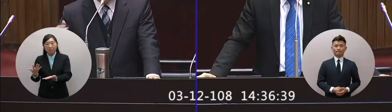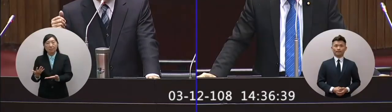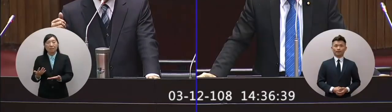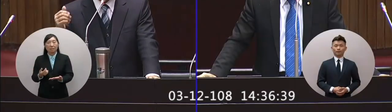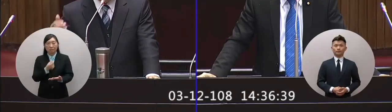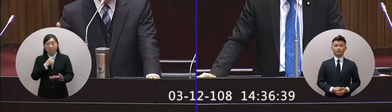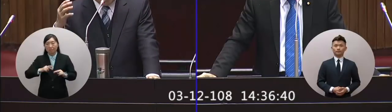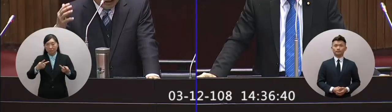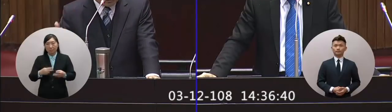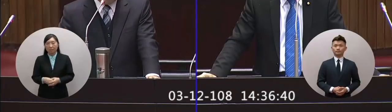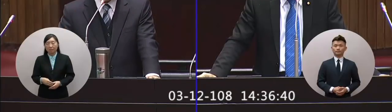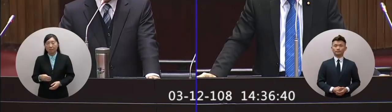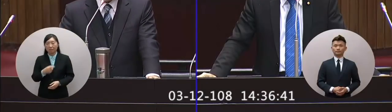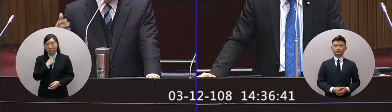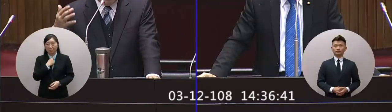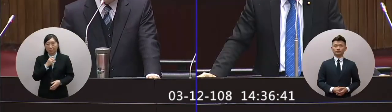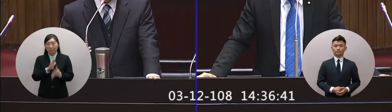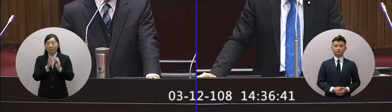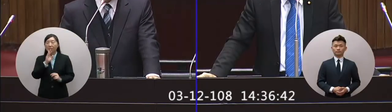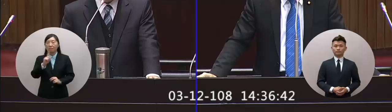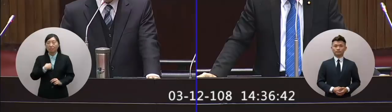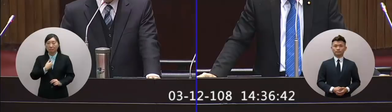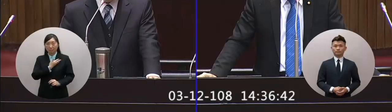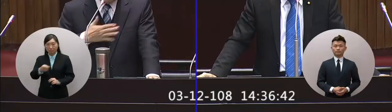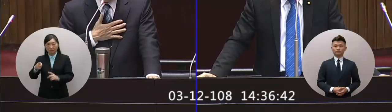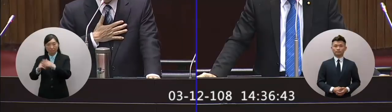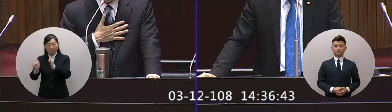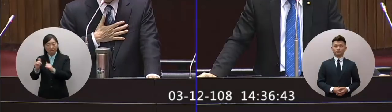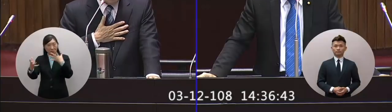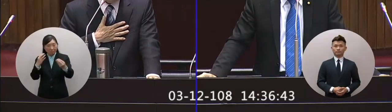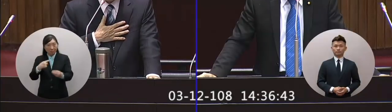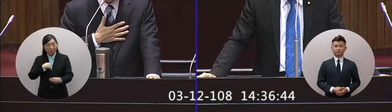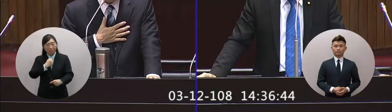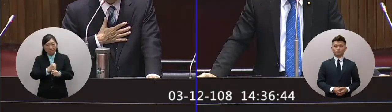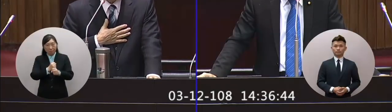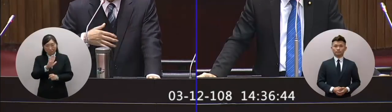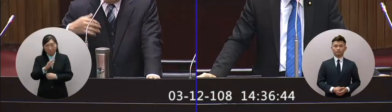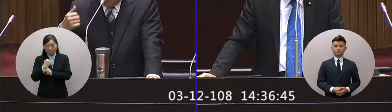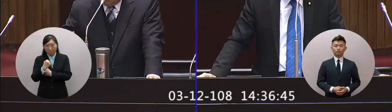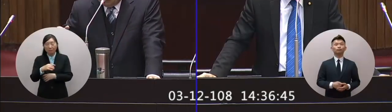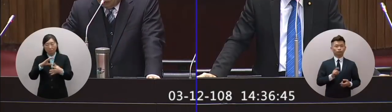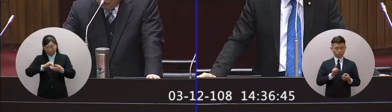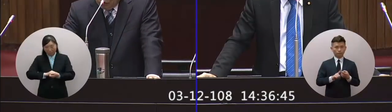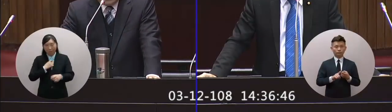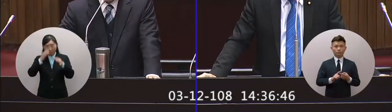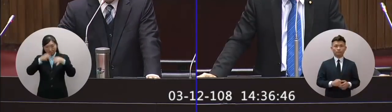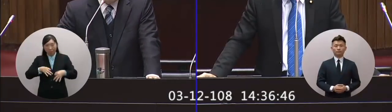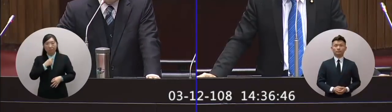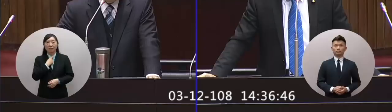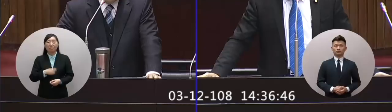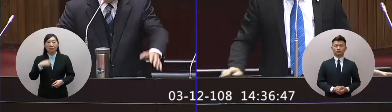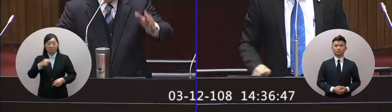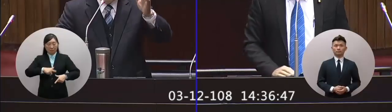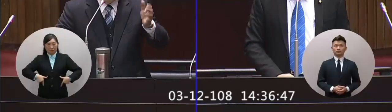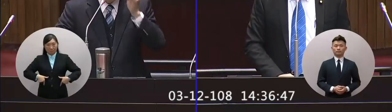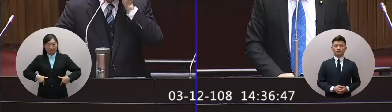者让人民没有懂得我们做的用心，这个我们必须谦卑检讨，然后勇敢的